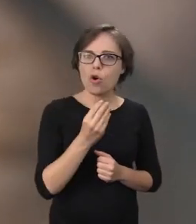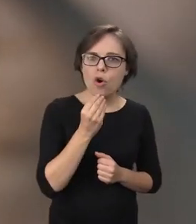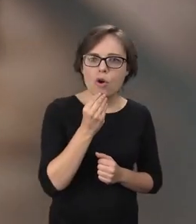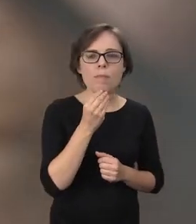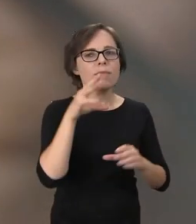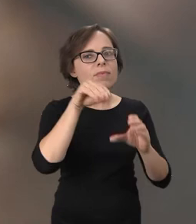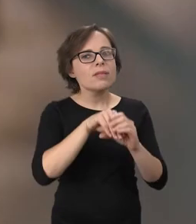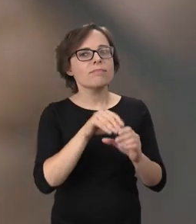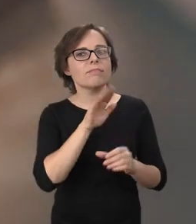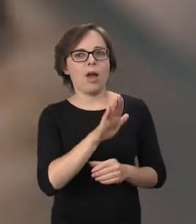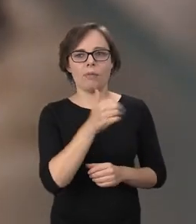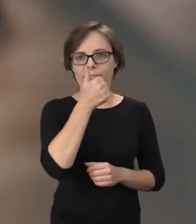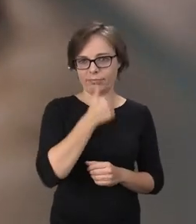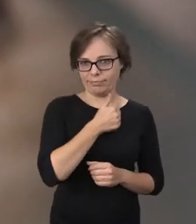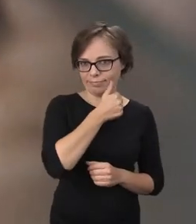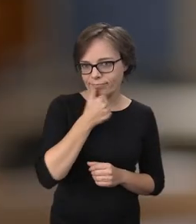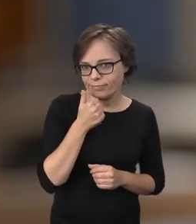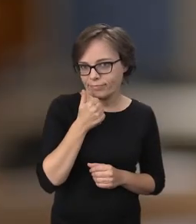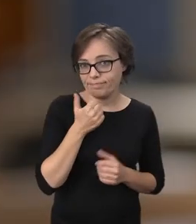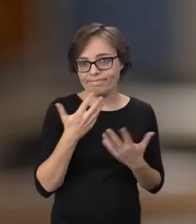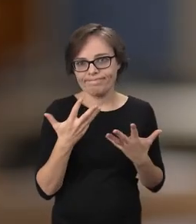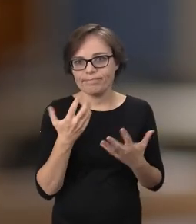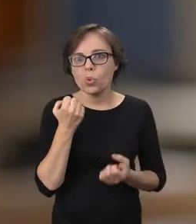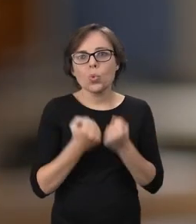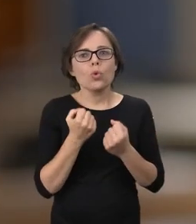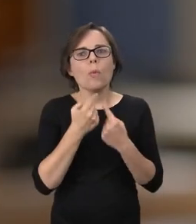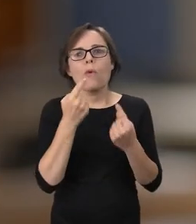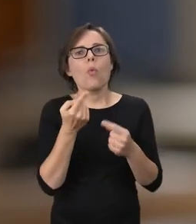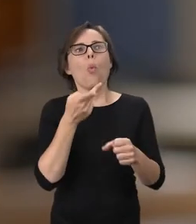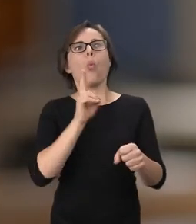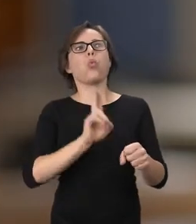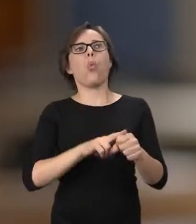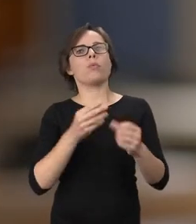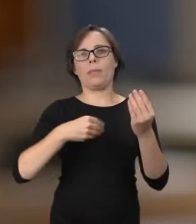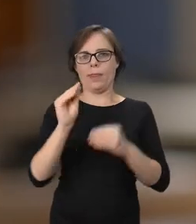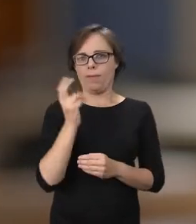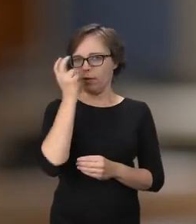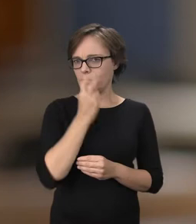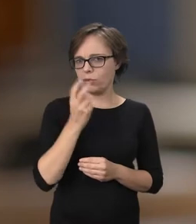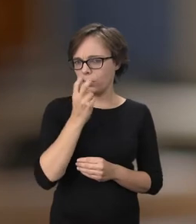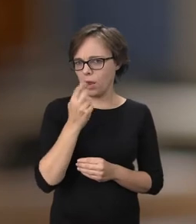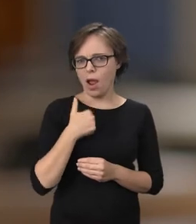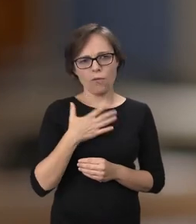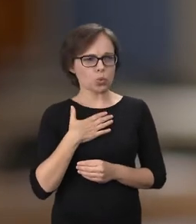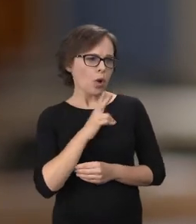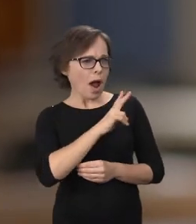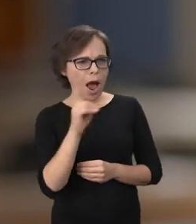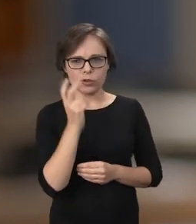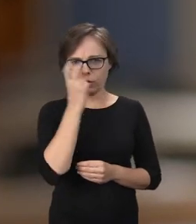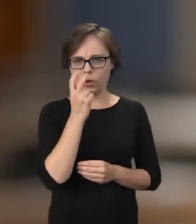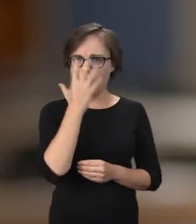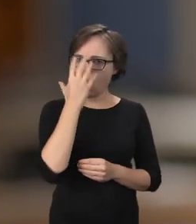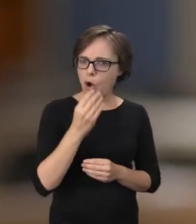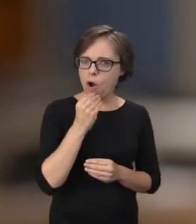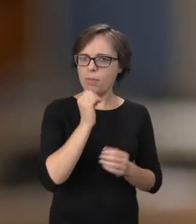obraz niesie swoją tajemnicę. Trudno powiedzieć, co było najciekawsze. Każda jest w jakiś sposób ciekawa,